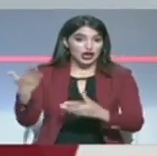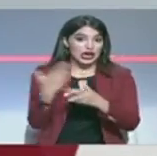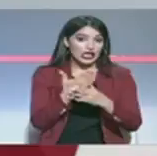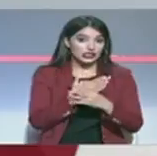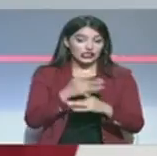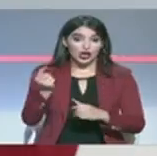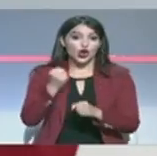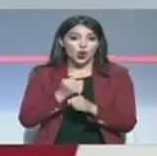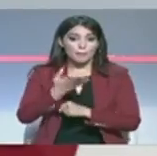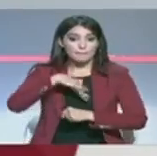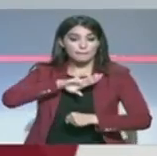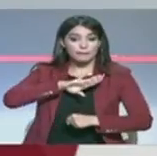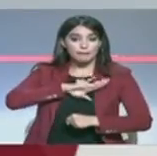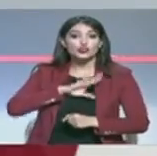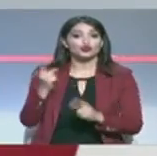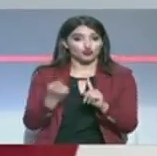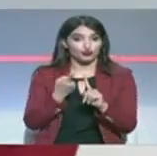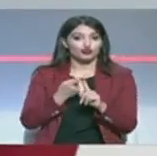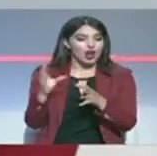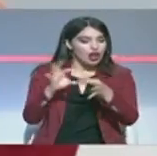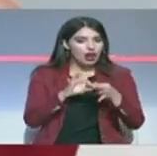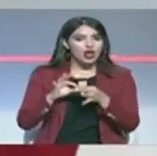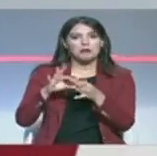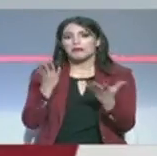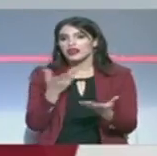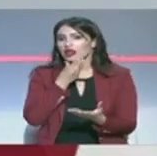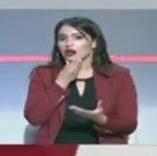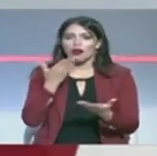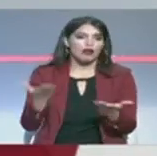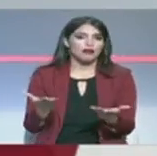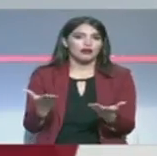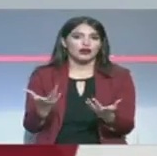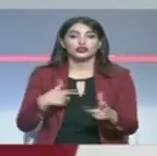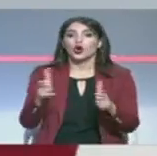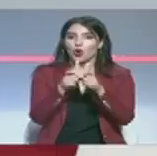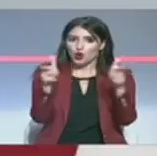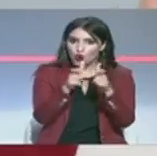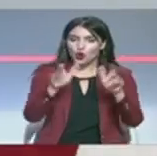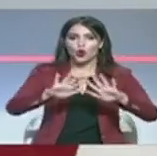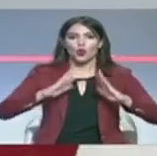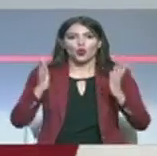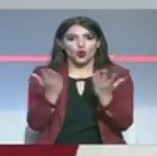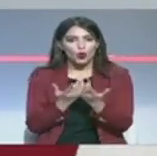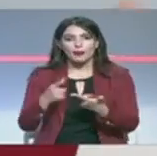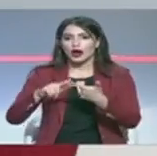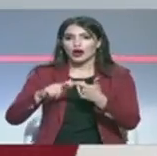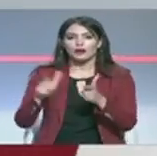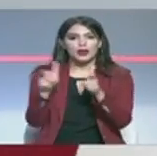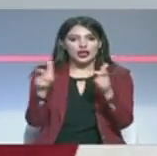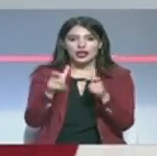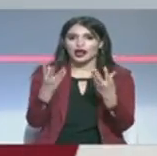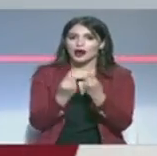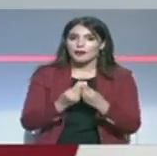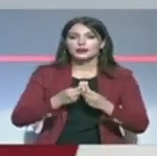هي مسائل هامة وأفقية، كما مسائل المؤسسات العمومية، كما مسائل الحوض